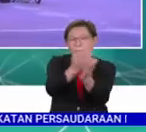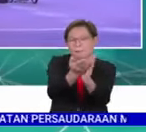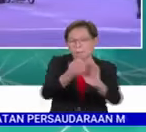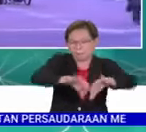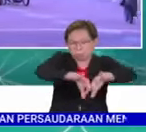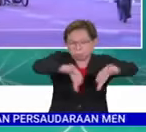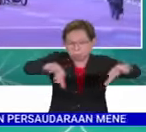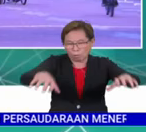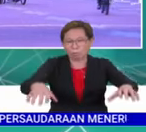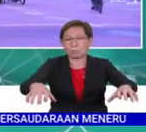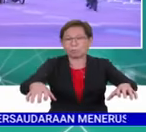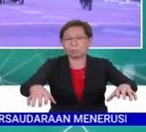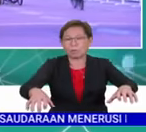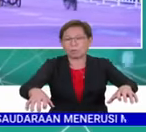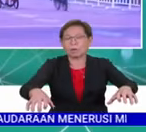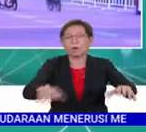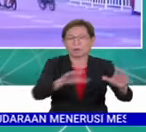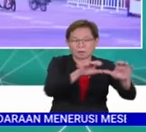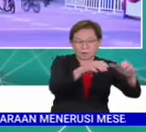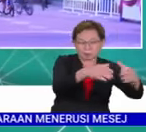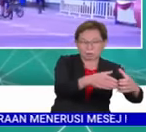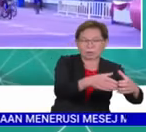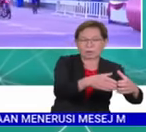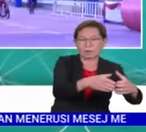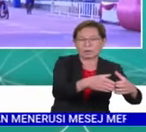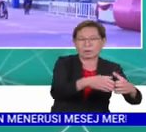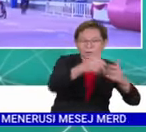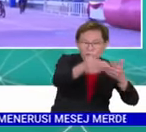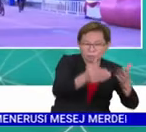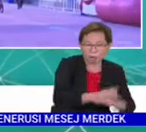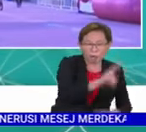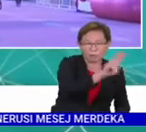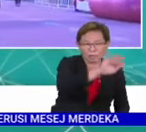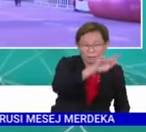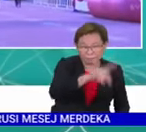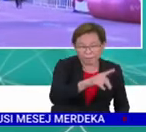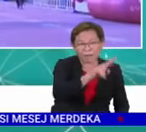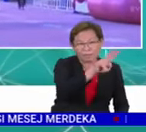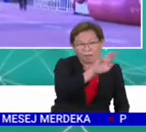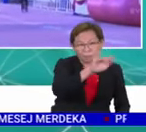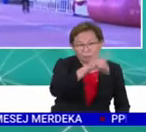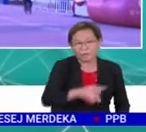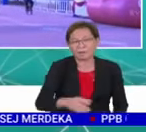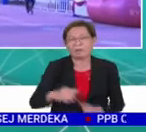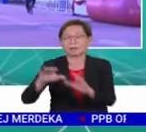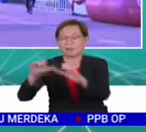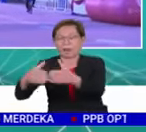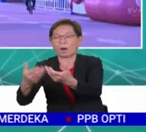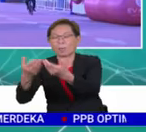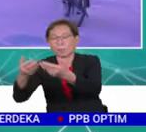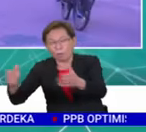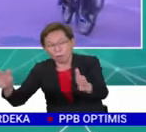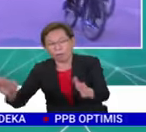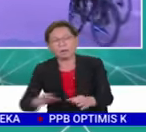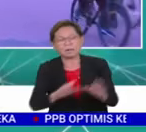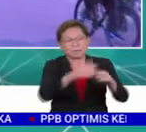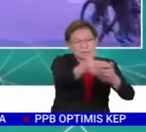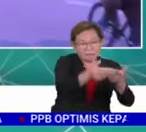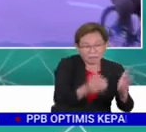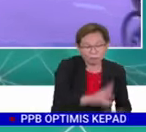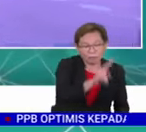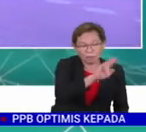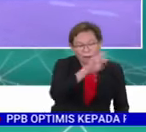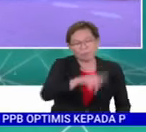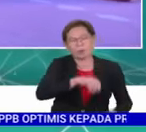kepada dua kategori iaitu kategori tetamu VIP dan juga kategori terbuka. Untuk tetamu VIP, mereka